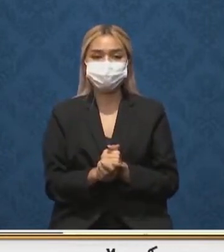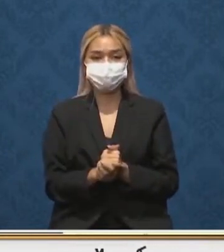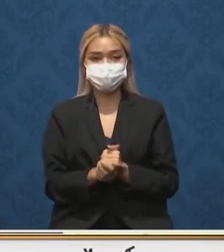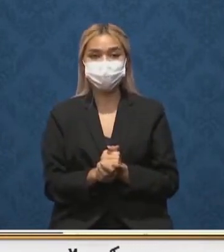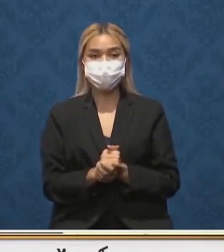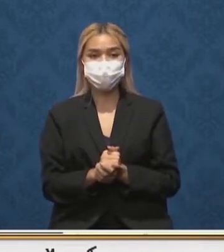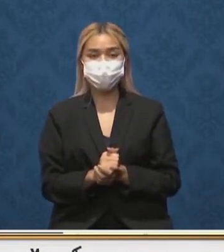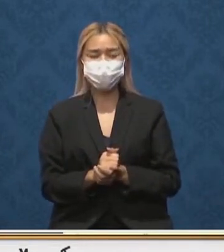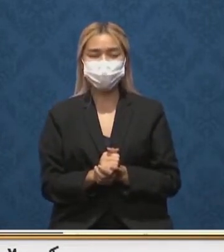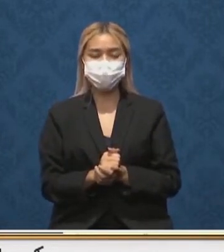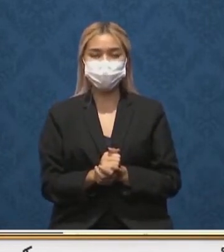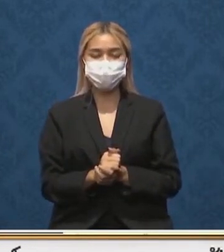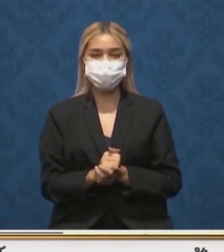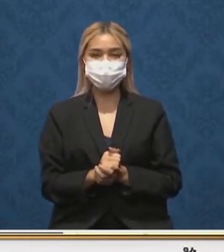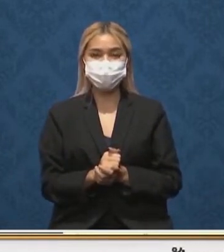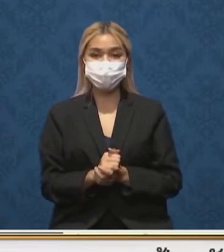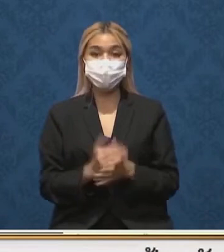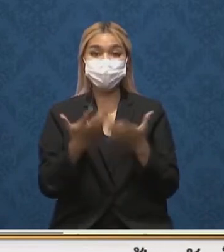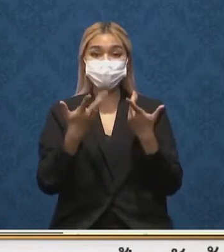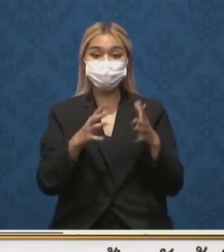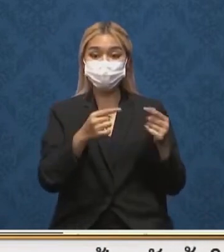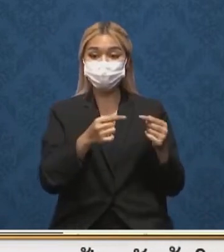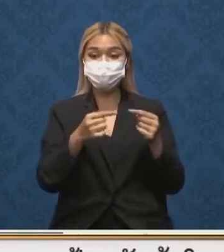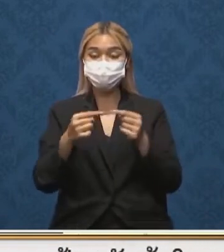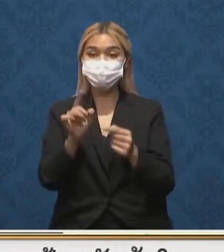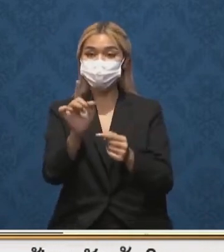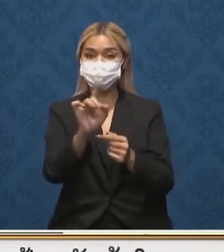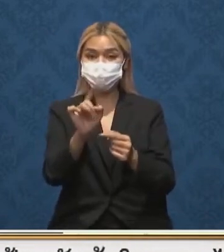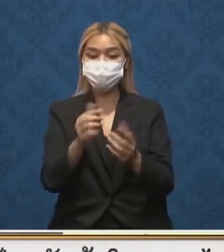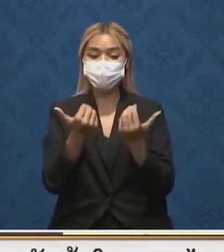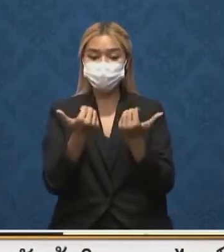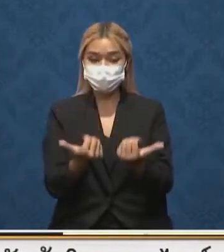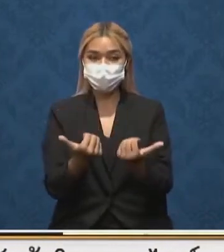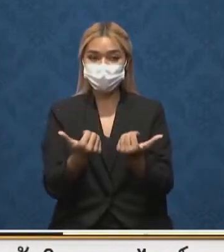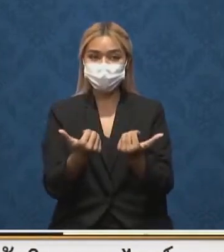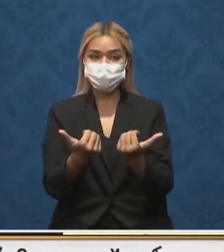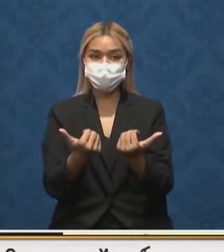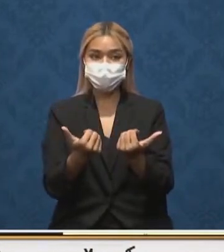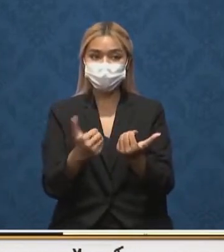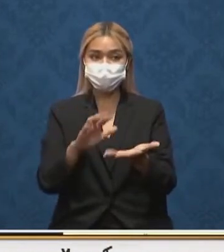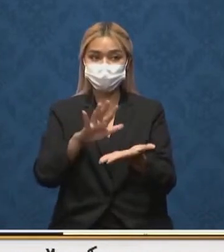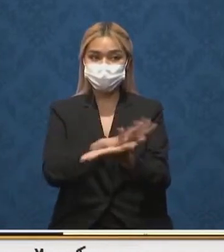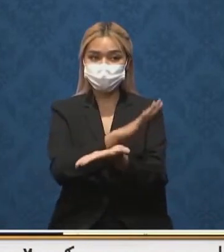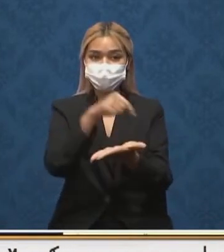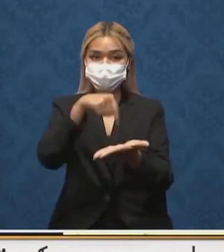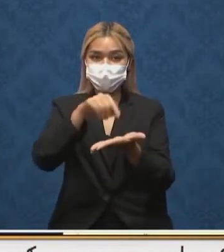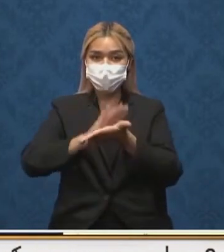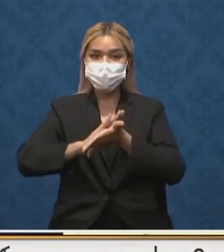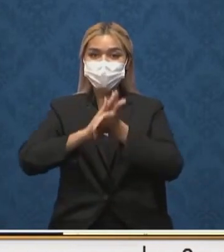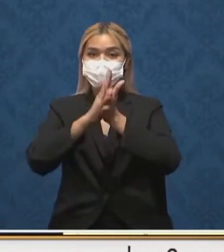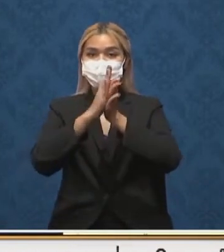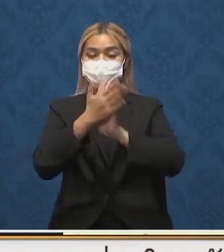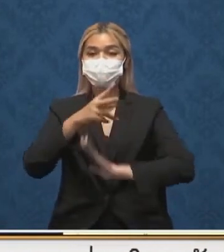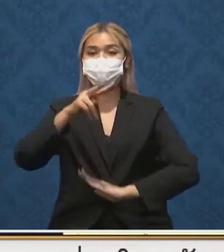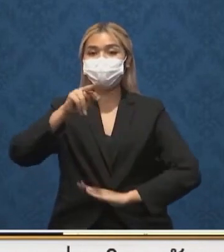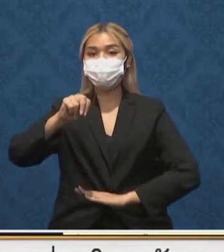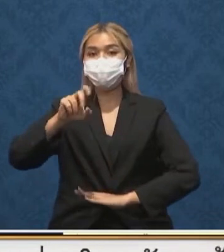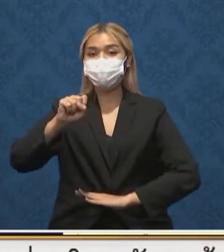เร็วนะครับต่อมาก็ได้มาแปลงอ่าได้มามาเปลี่ยนเป็นนศ 3นะ